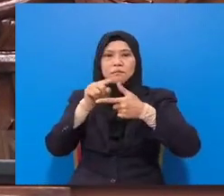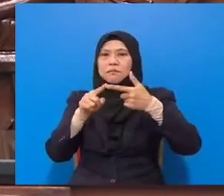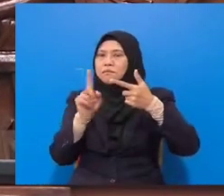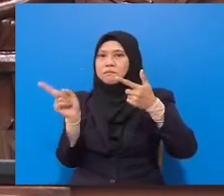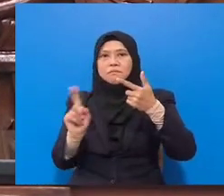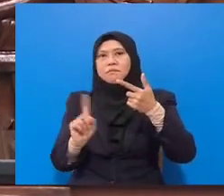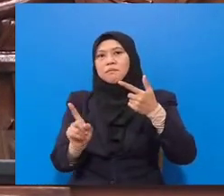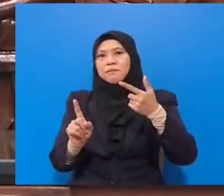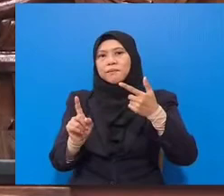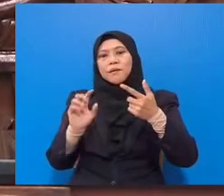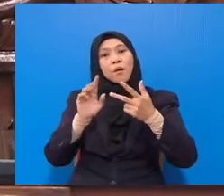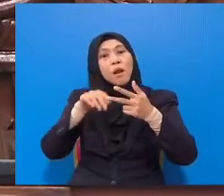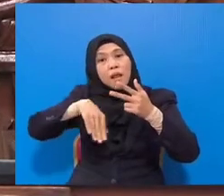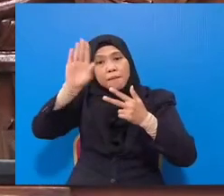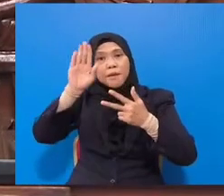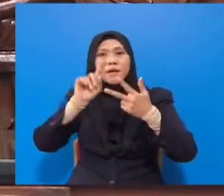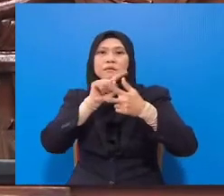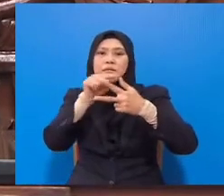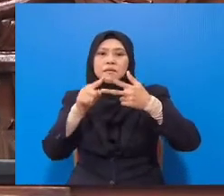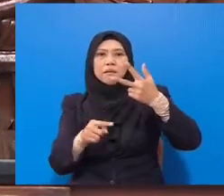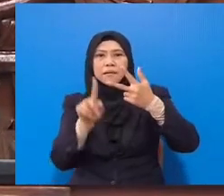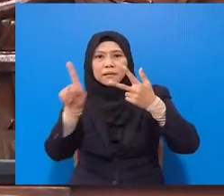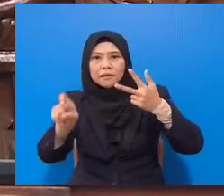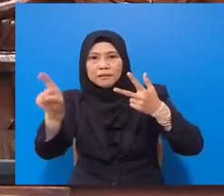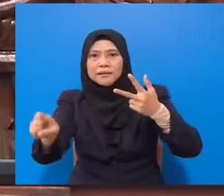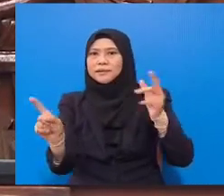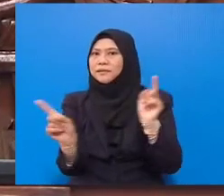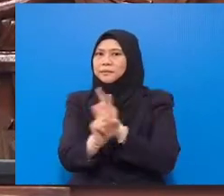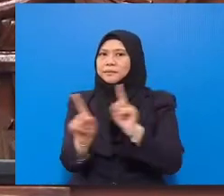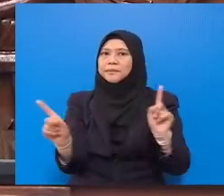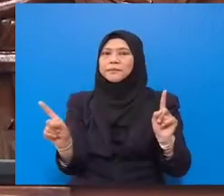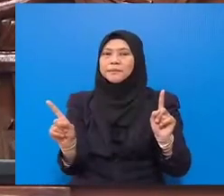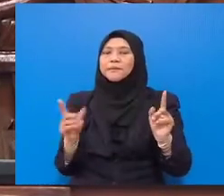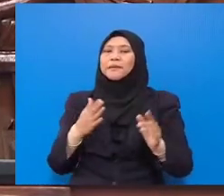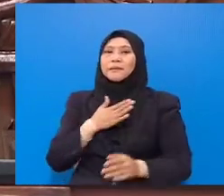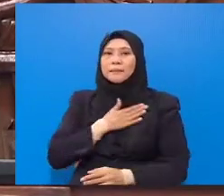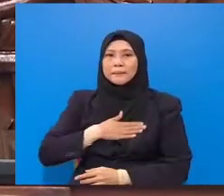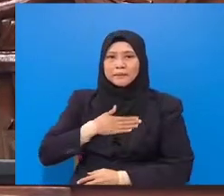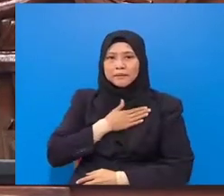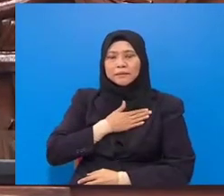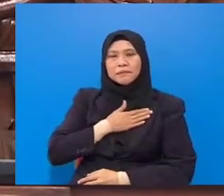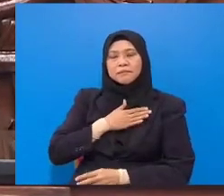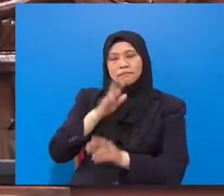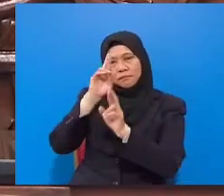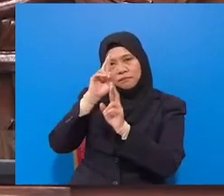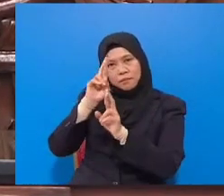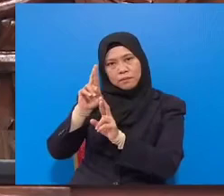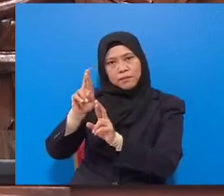daripada Dua pertanyaan saya mohon setiap yang hormat-menghormati